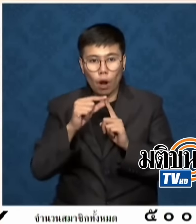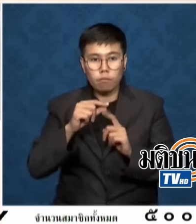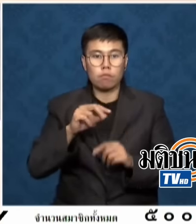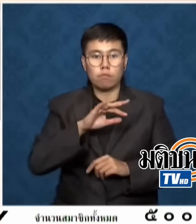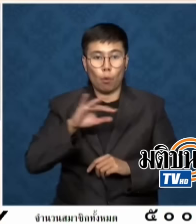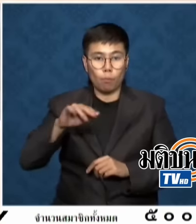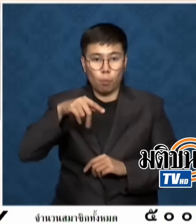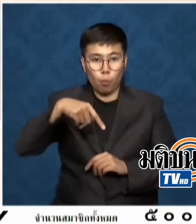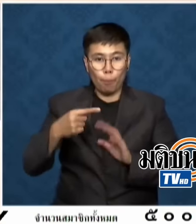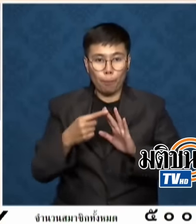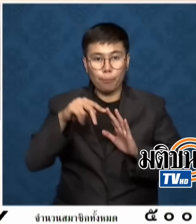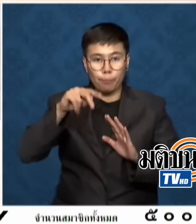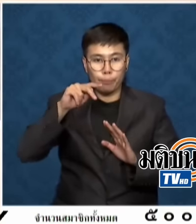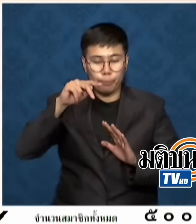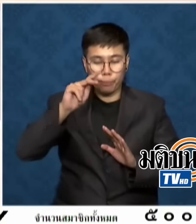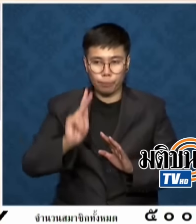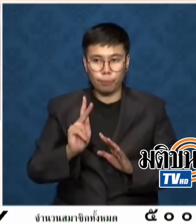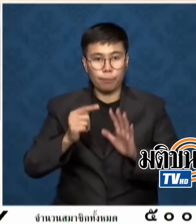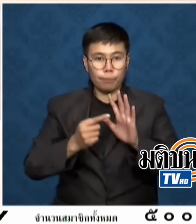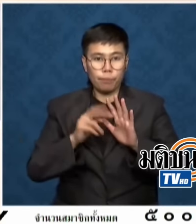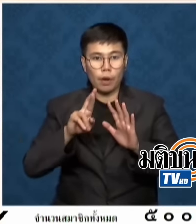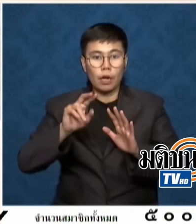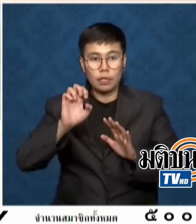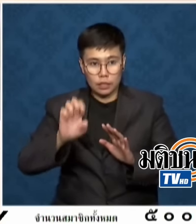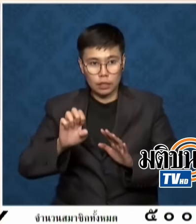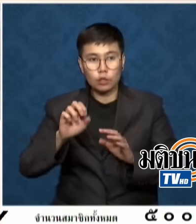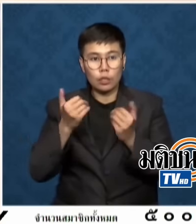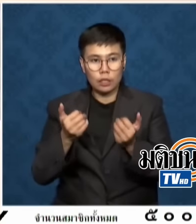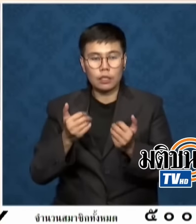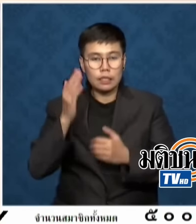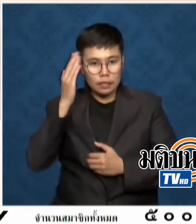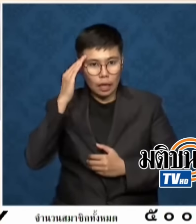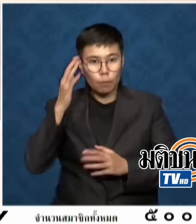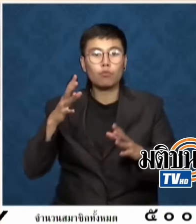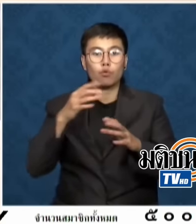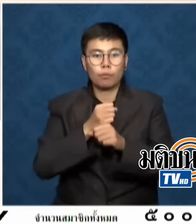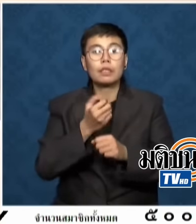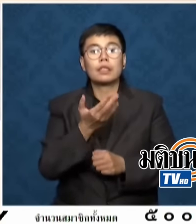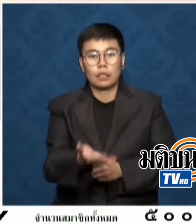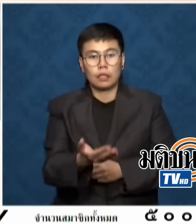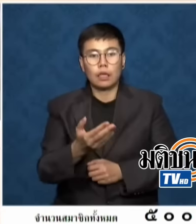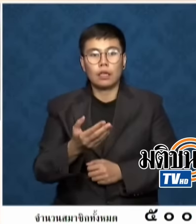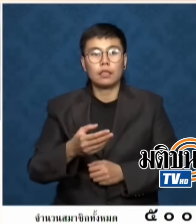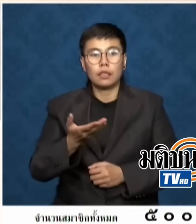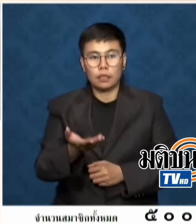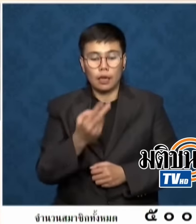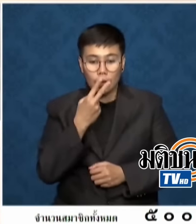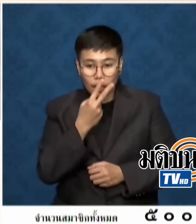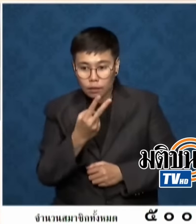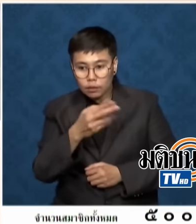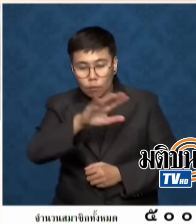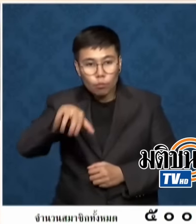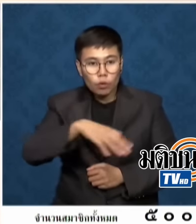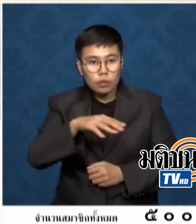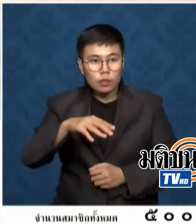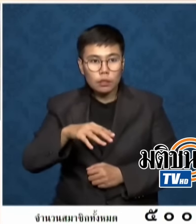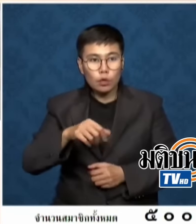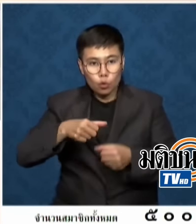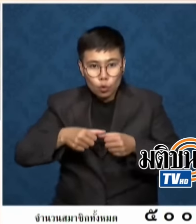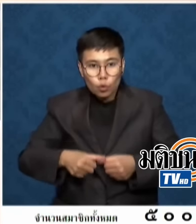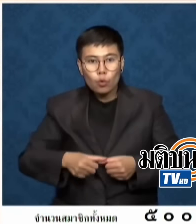ดับแรกแน่นอนค่ะเราทราบผลละเราเห็นพวกท่านอยู่ในสภาไม่เป็นไร